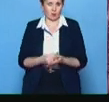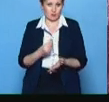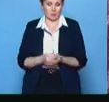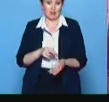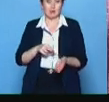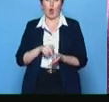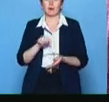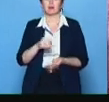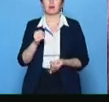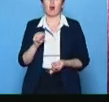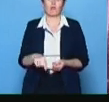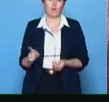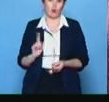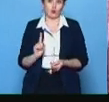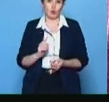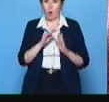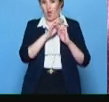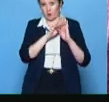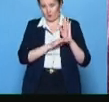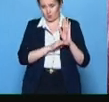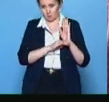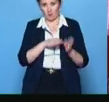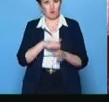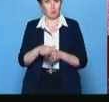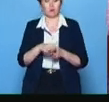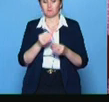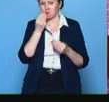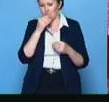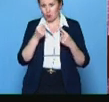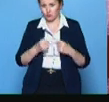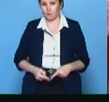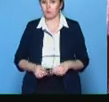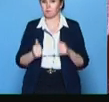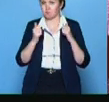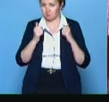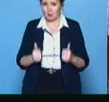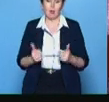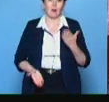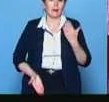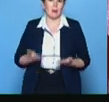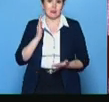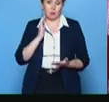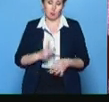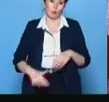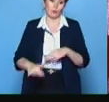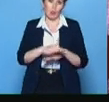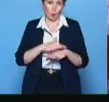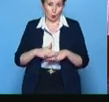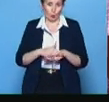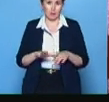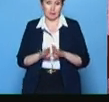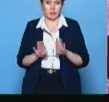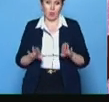что график выполняется, качество выполняется, если будут территории, а такие,